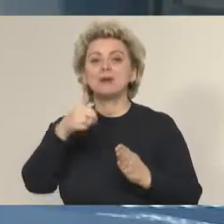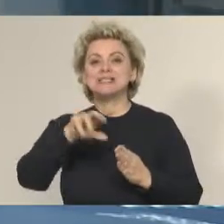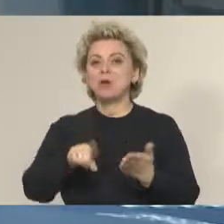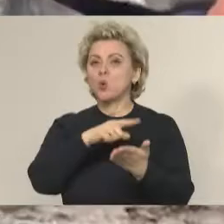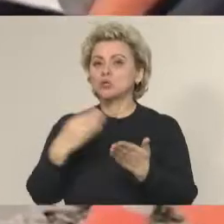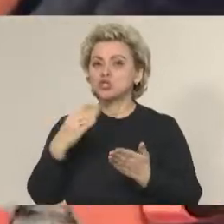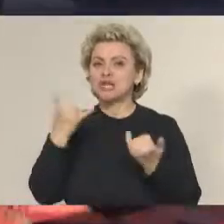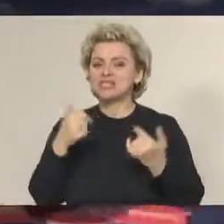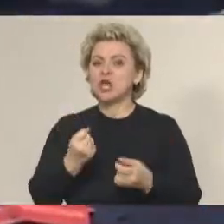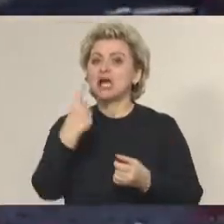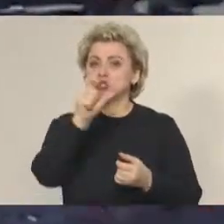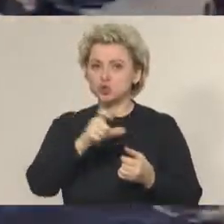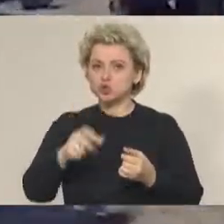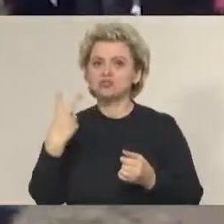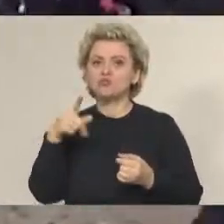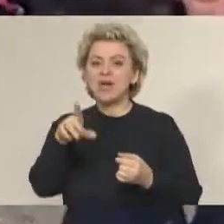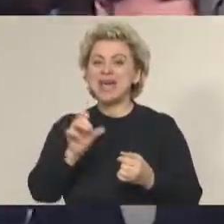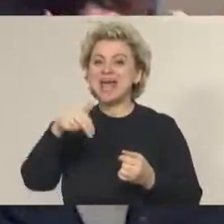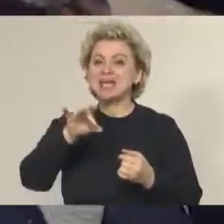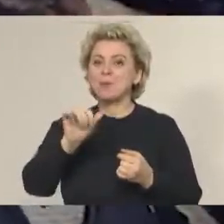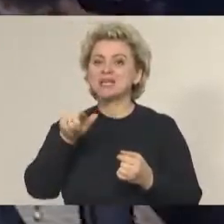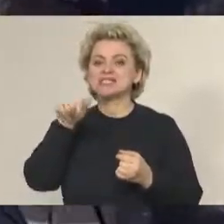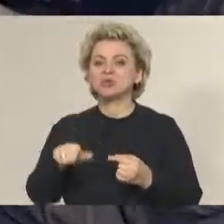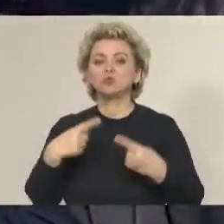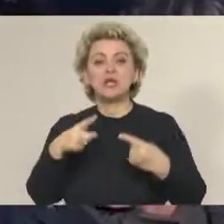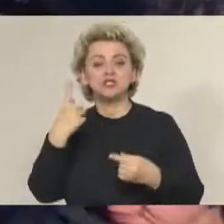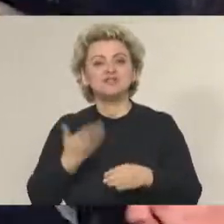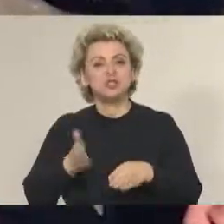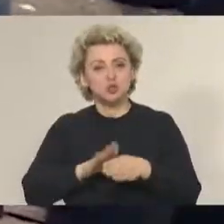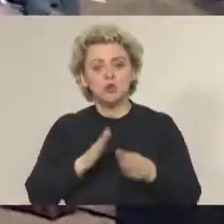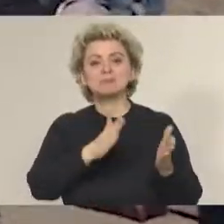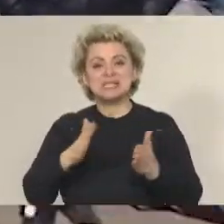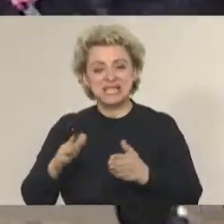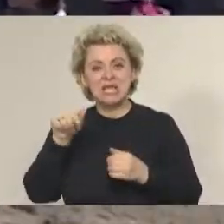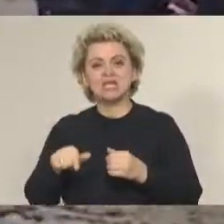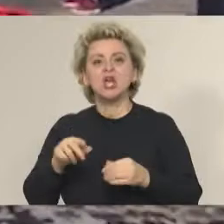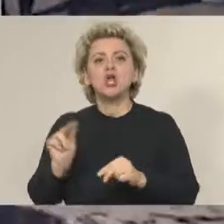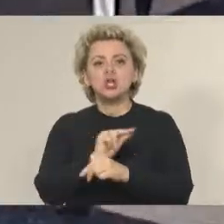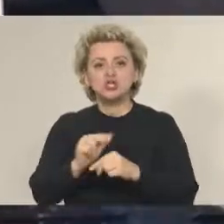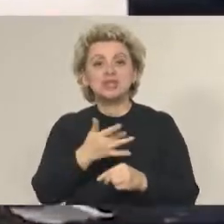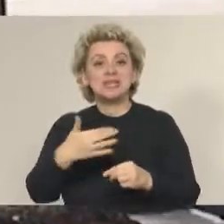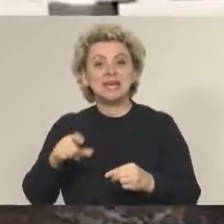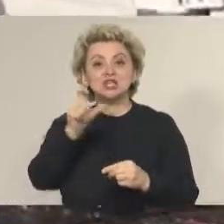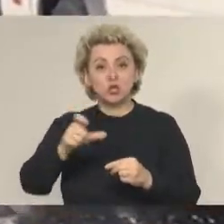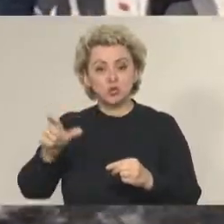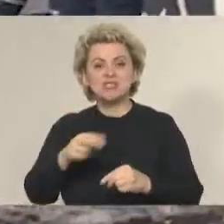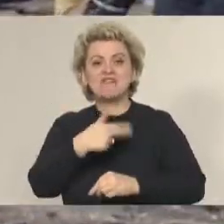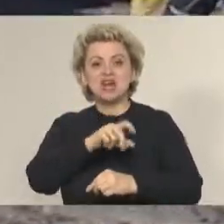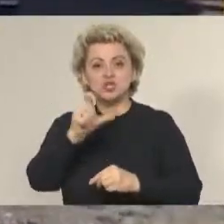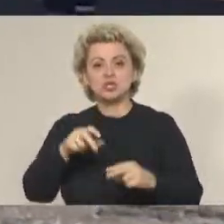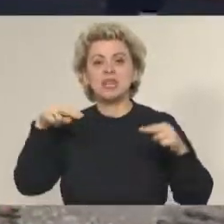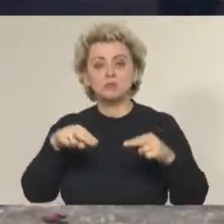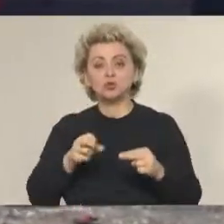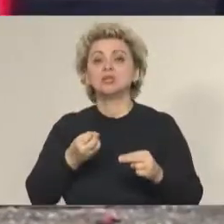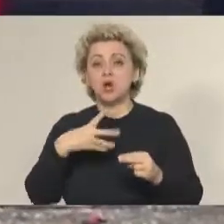города Шахты сейчас 11 человек, двое в реанимации. Один из них в крайне тяжелом состоянии. В лечении некоторых пациентов врачи